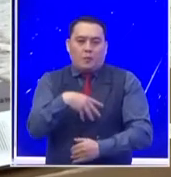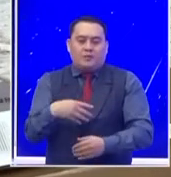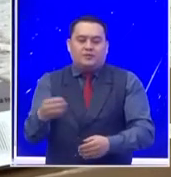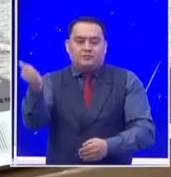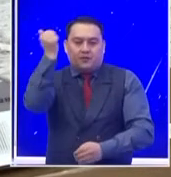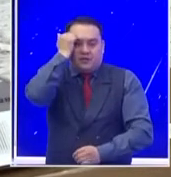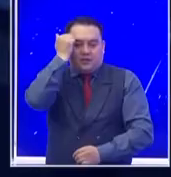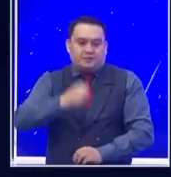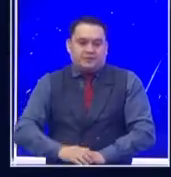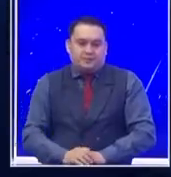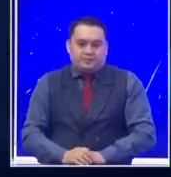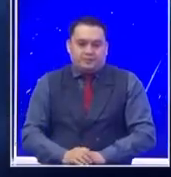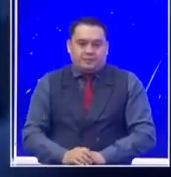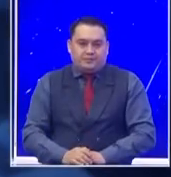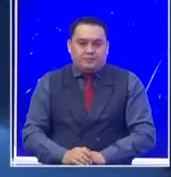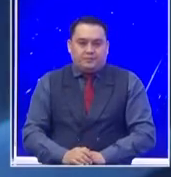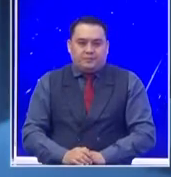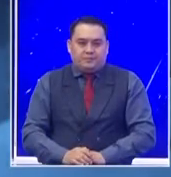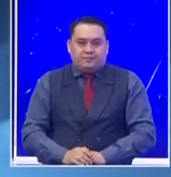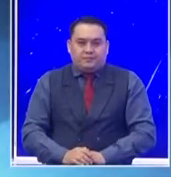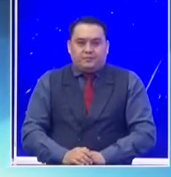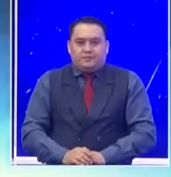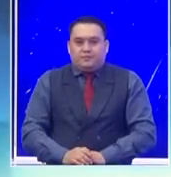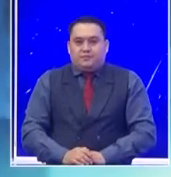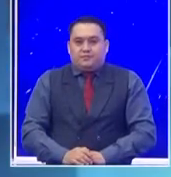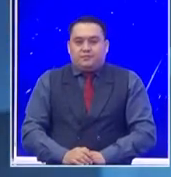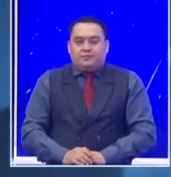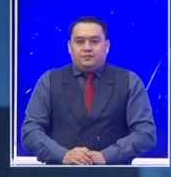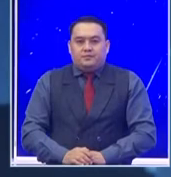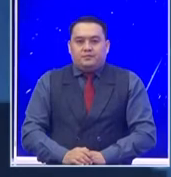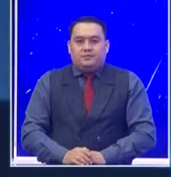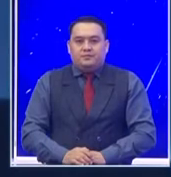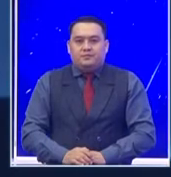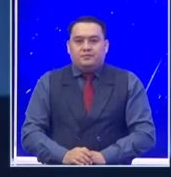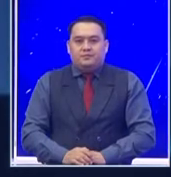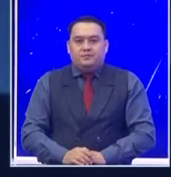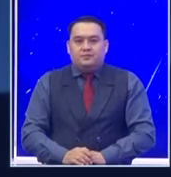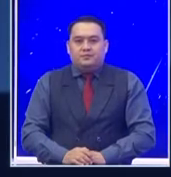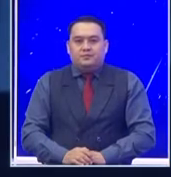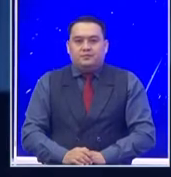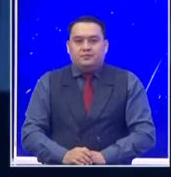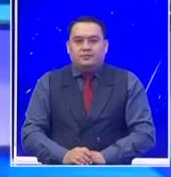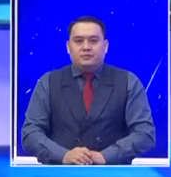впечатления а зачем ohanajaya станции кенджи и телекомпания же то сон талды-курган